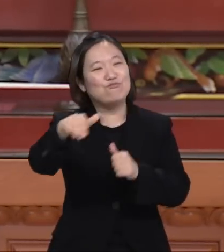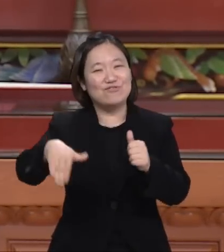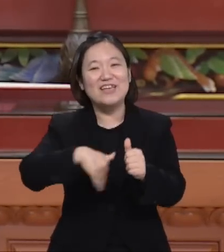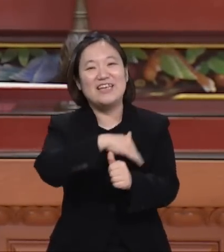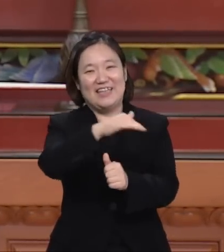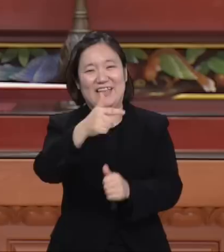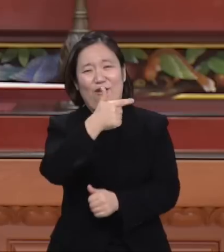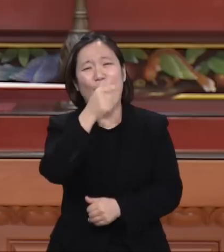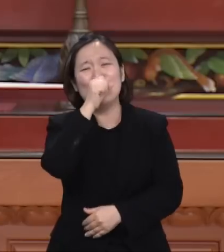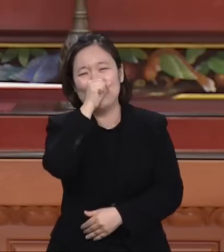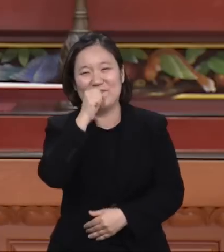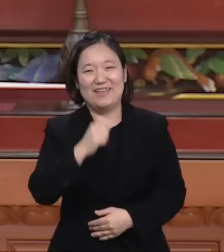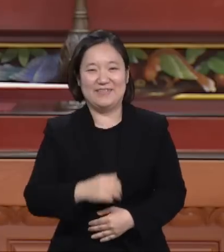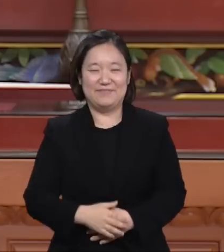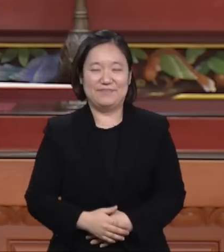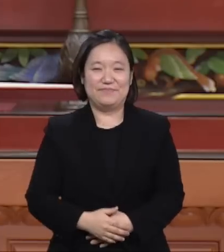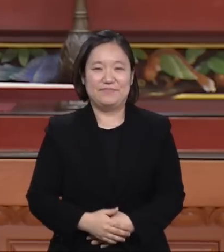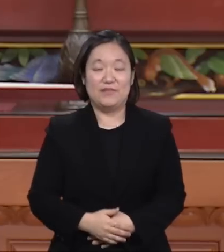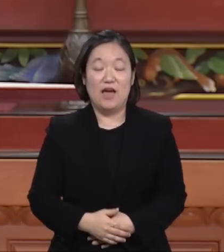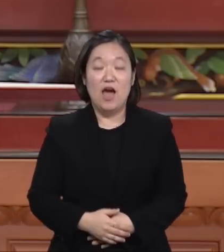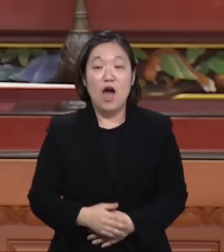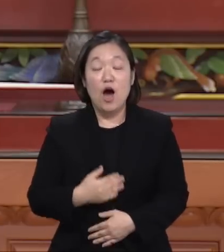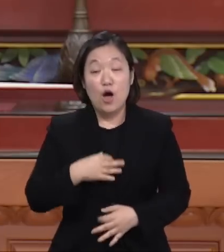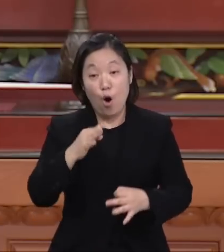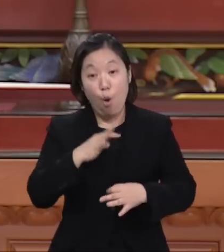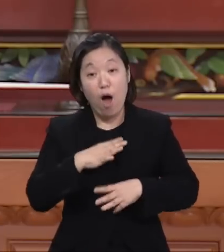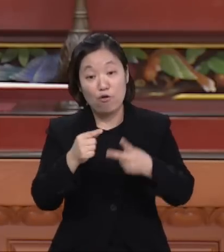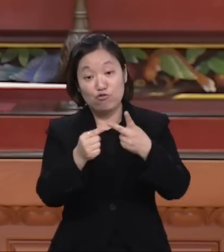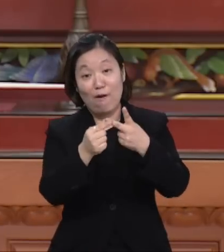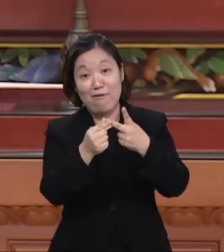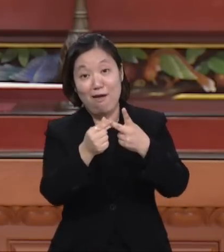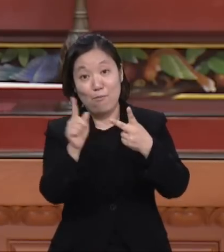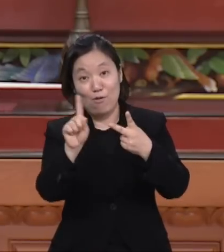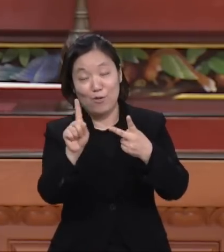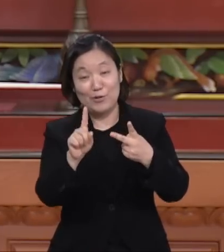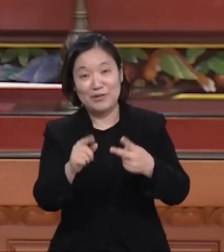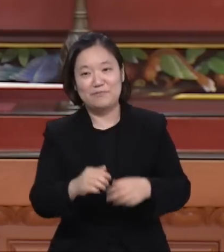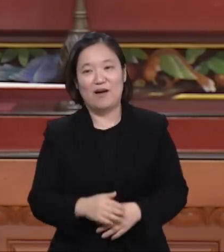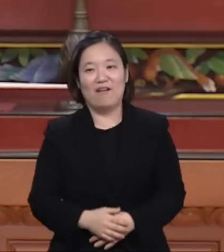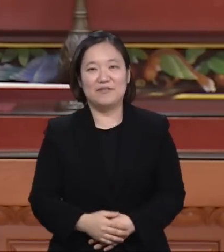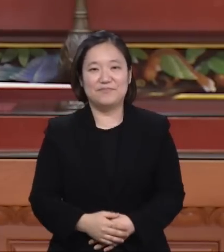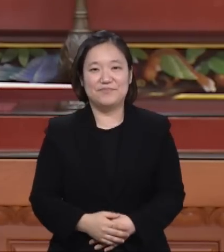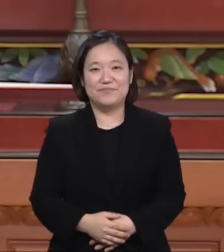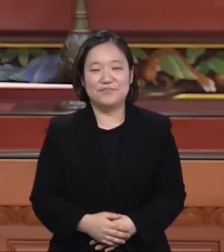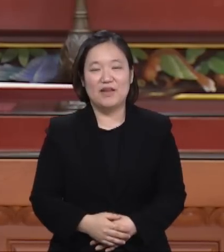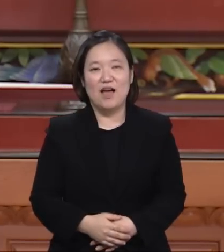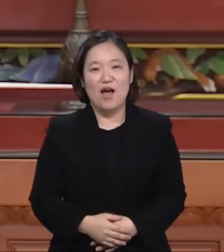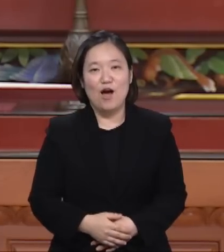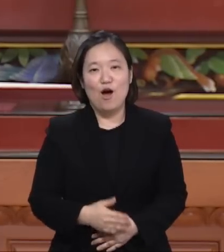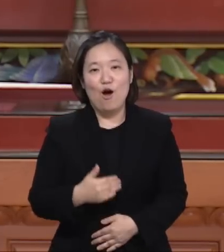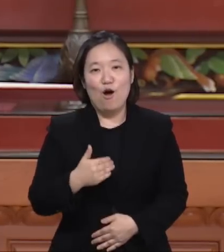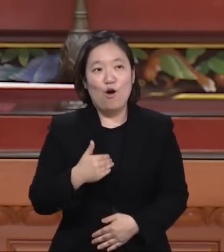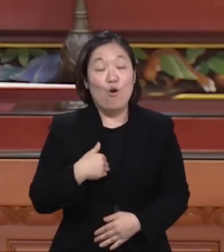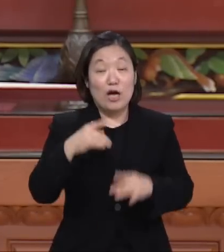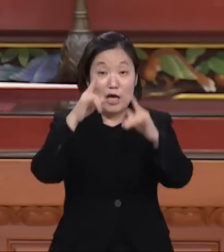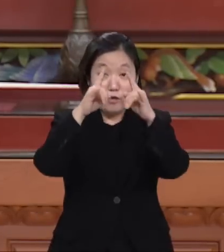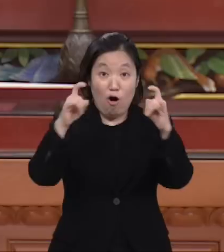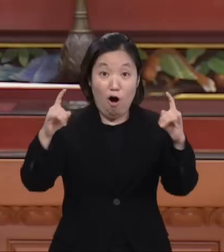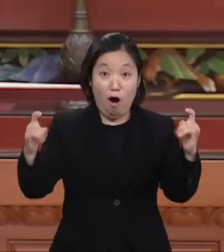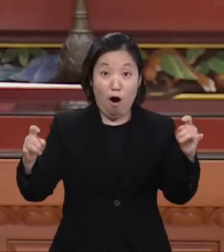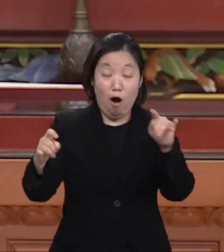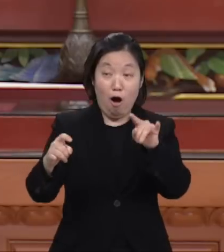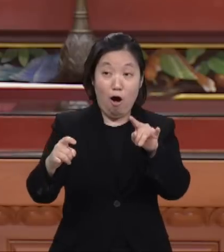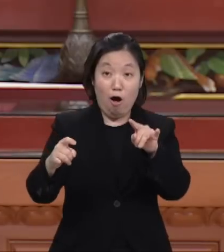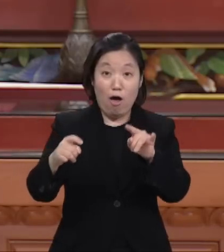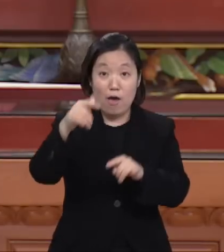두 번째 논란거는 두 번째 놀란 거는 우리 정법사이